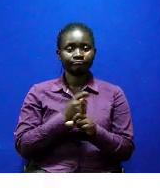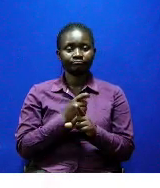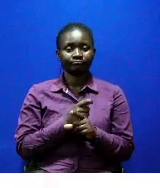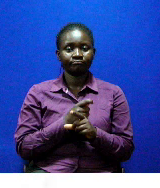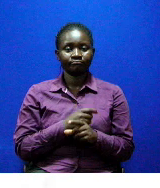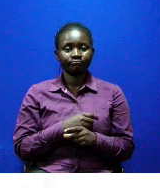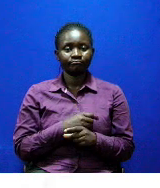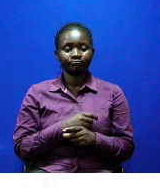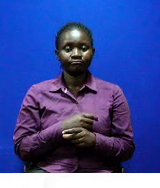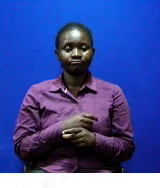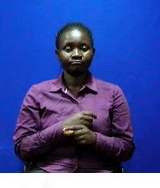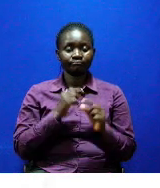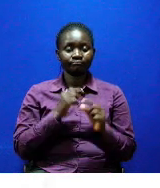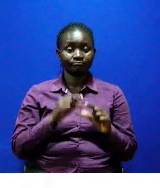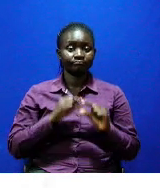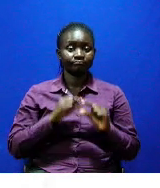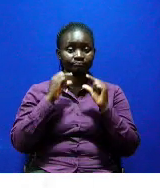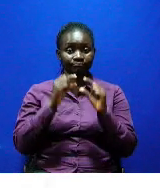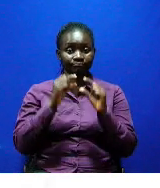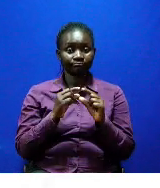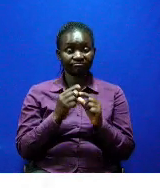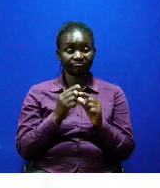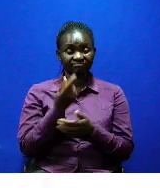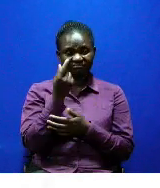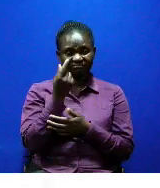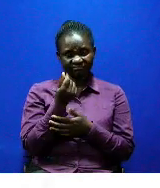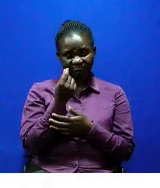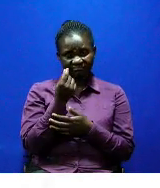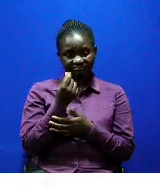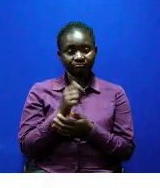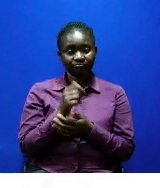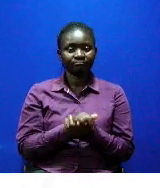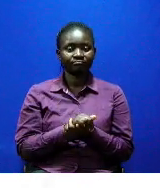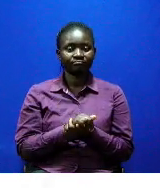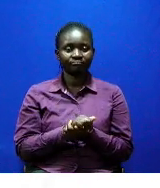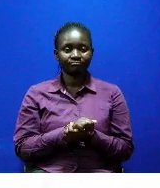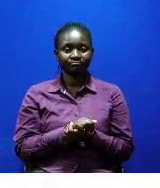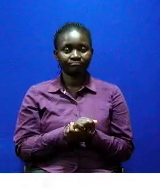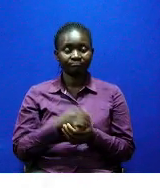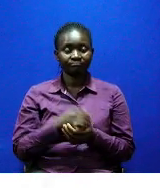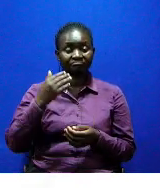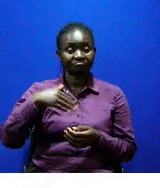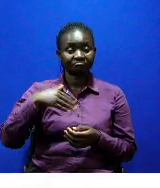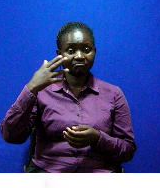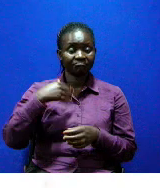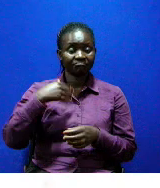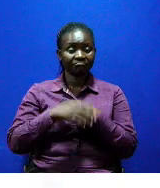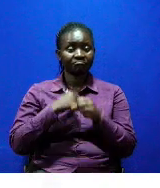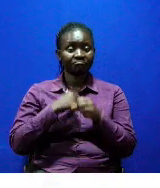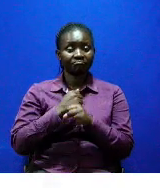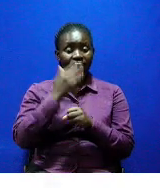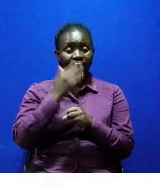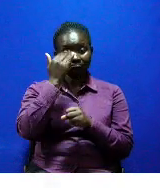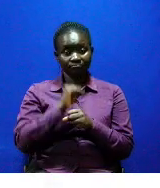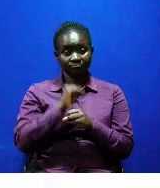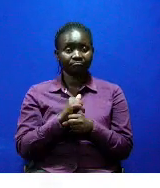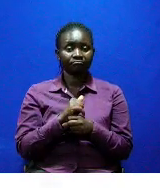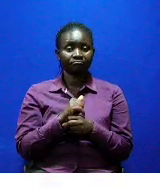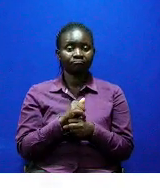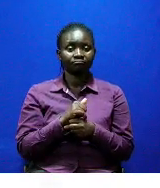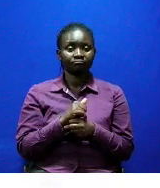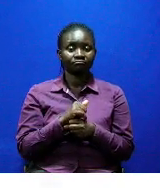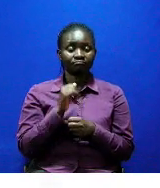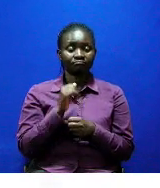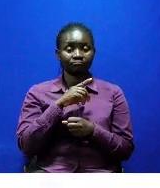nkanyoranga na ende abantu baye na abake sana baringi kwantu mbare batari gocha kero mwaka asenge njo ya ogota genda maigeliaya